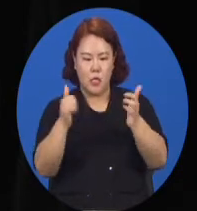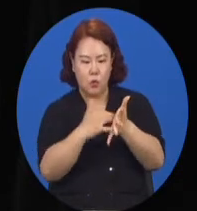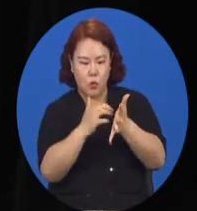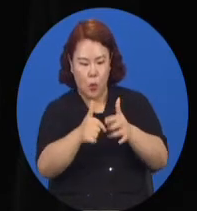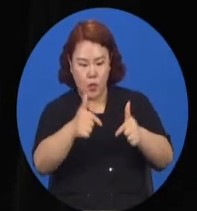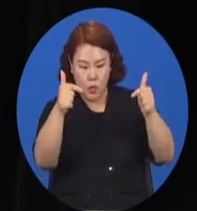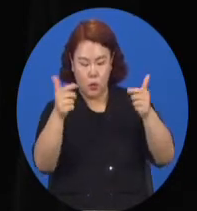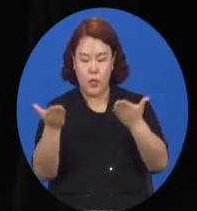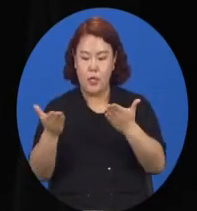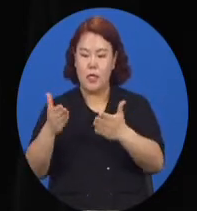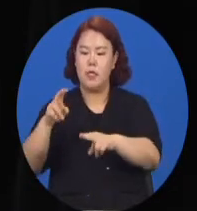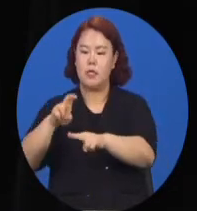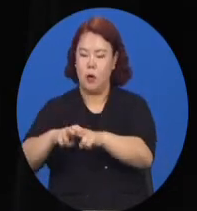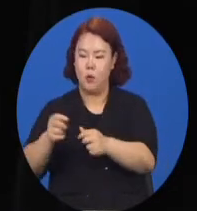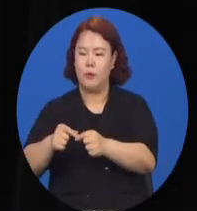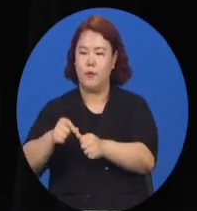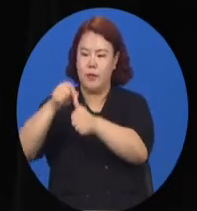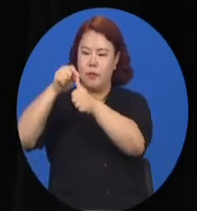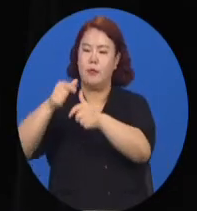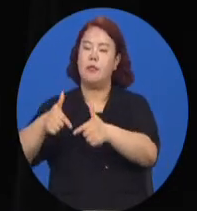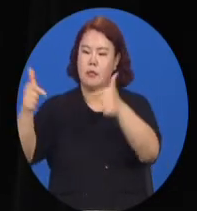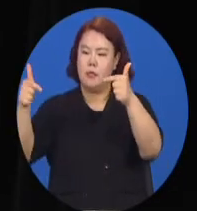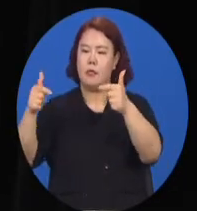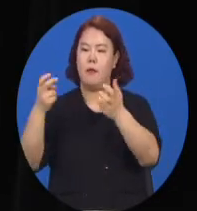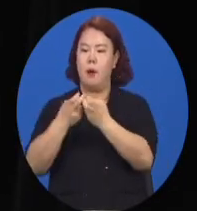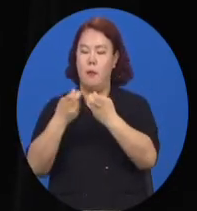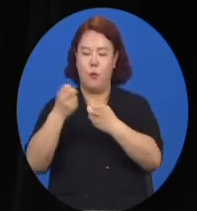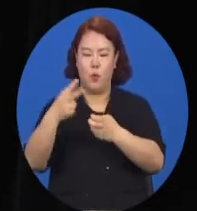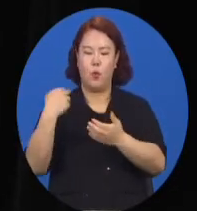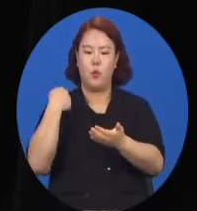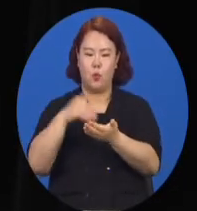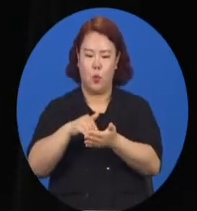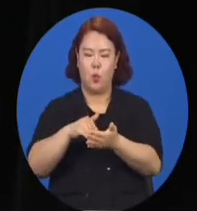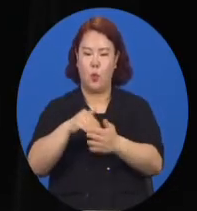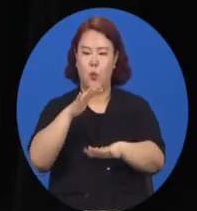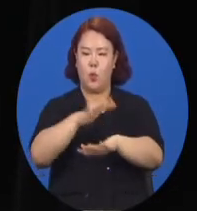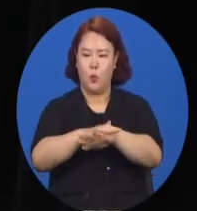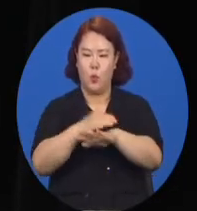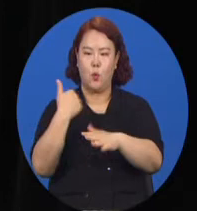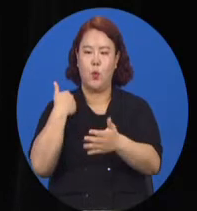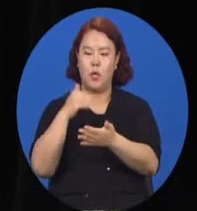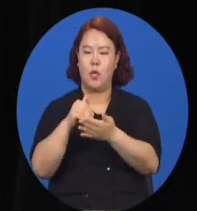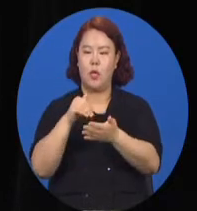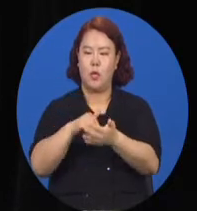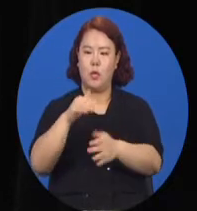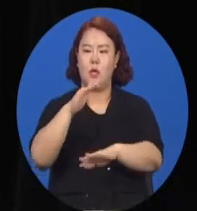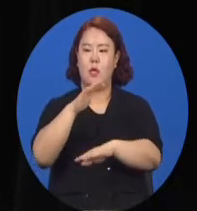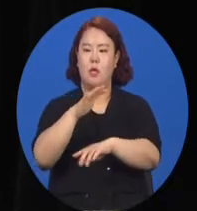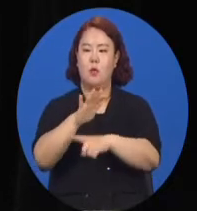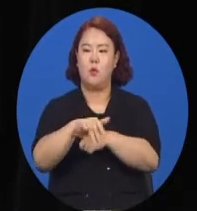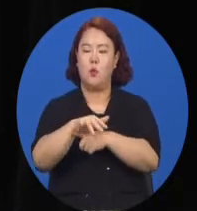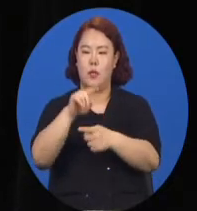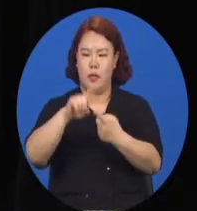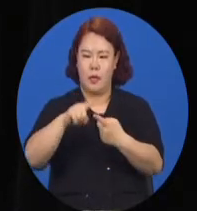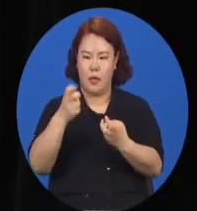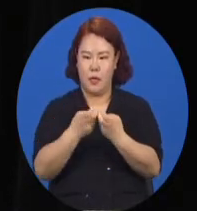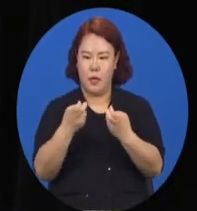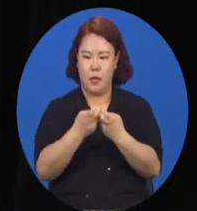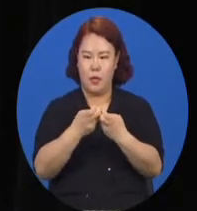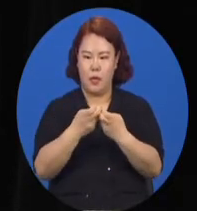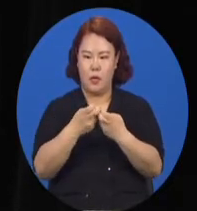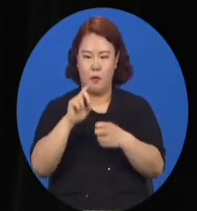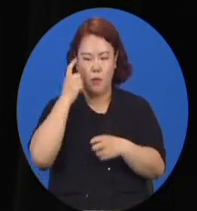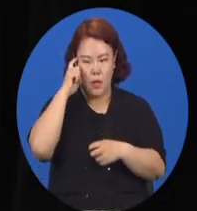늘리는 방안 그리고 기농기촌에 대한 대책을 추진하는 방안 그리고 뉴타운을